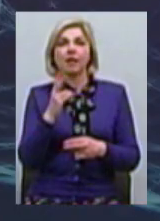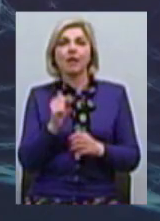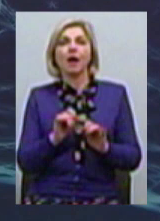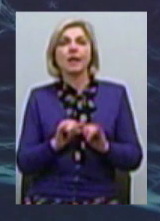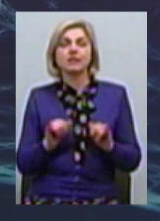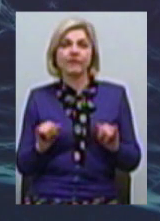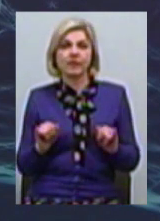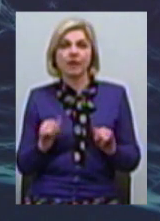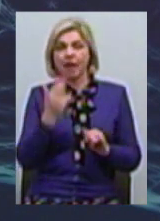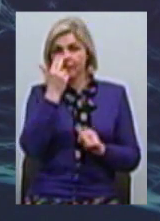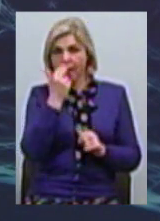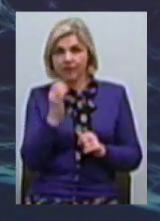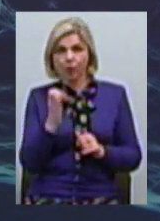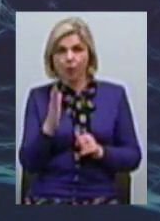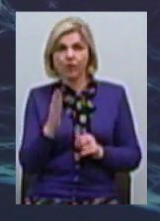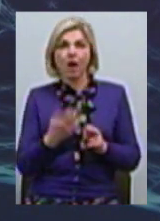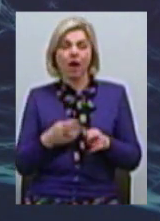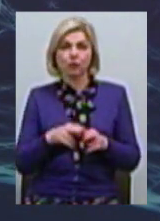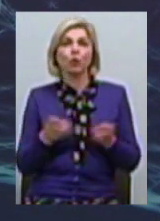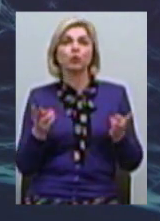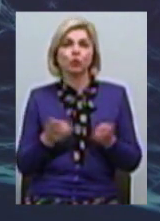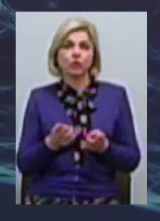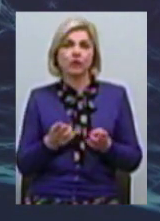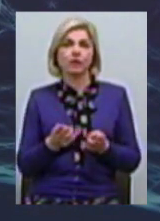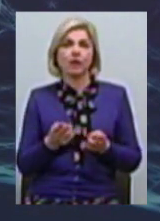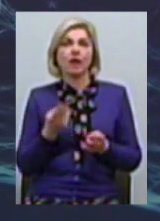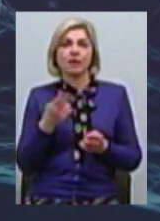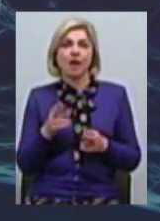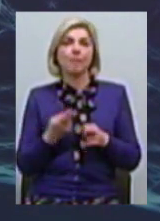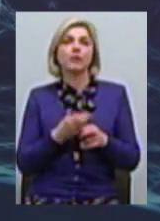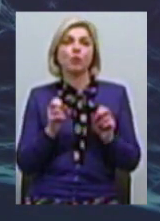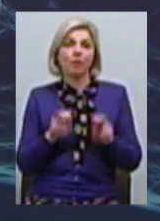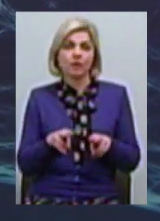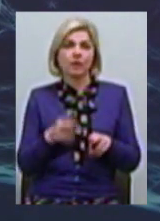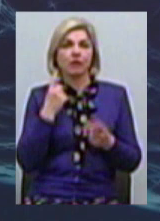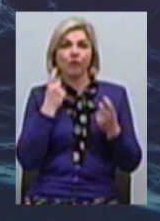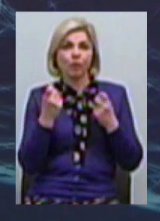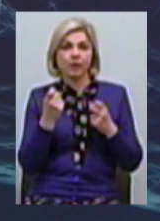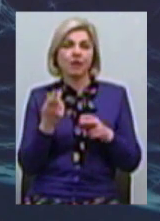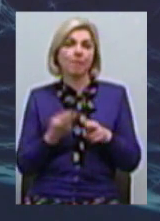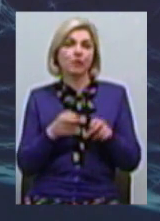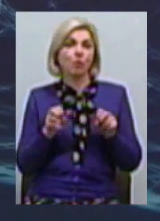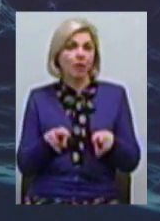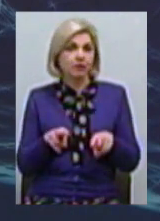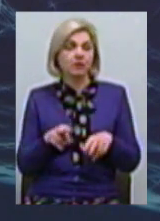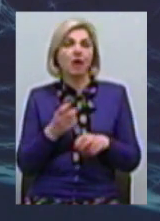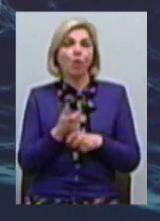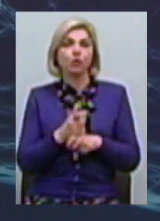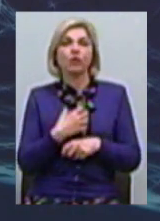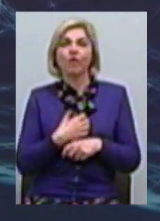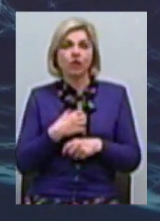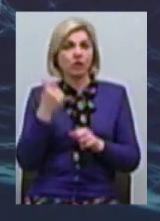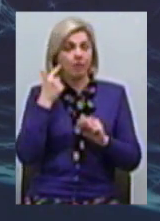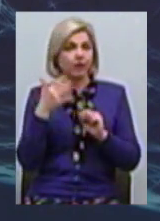развитие навыков, которые нужны для кибербезопасности и информационной безопасности. Очень важно понимать, что